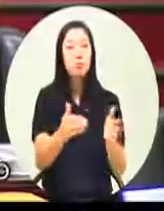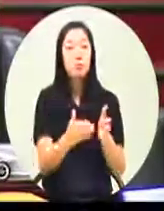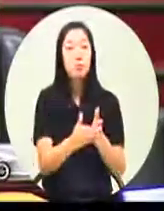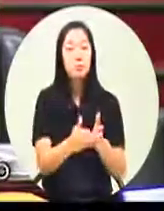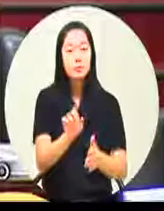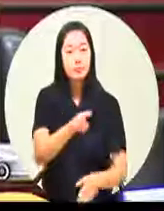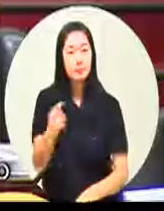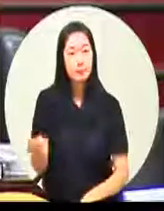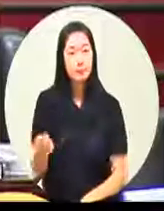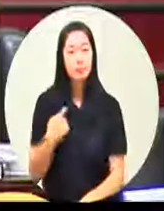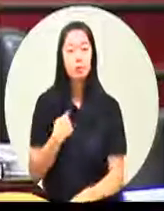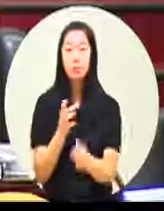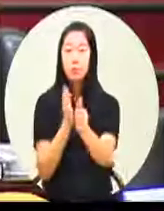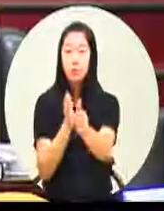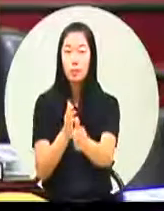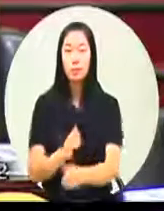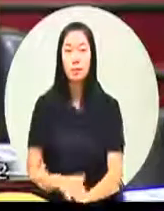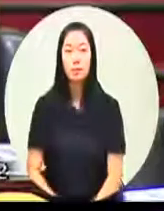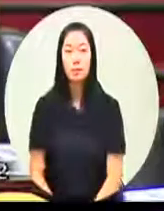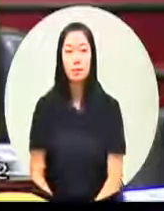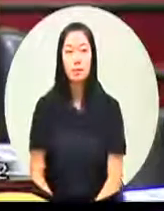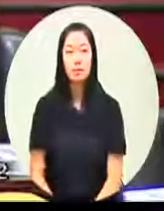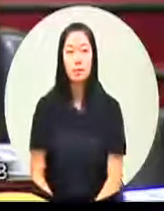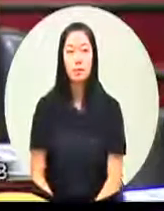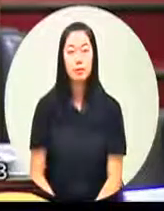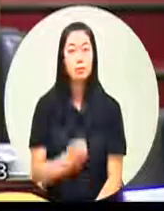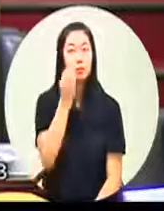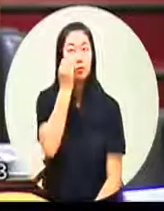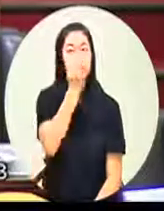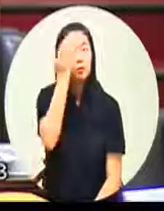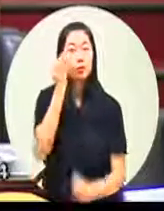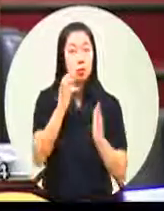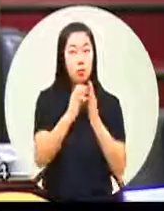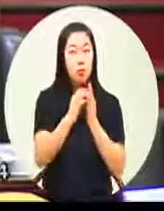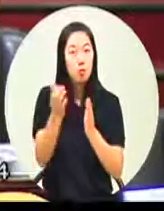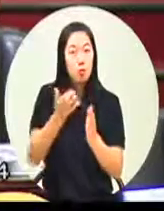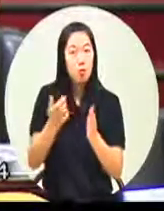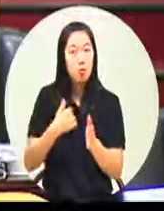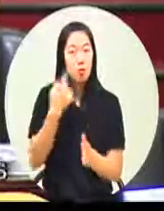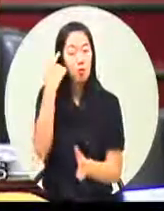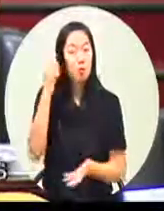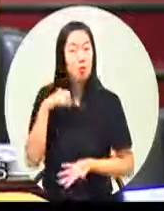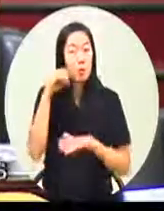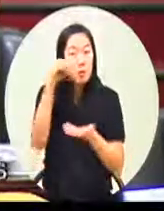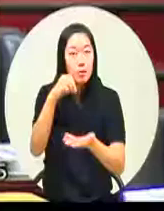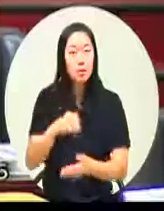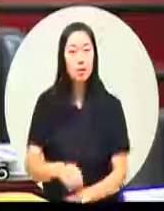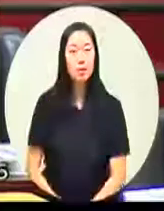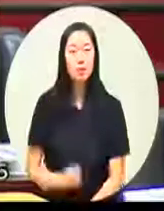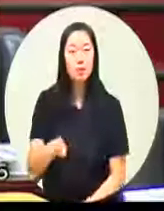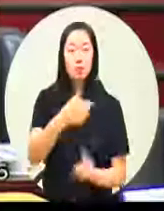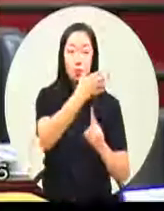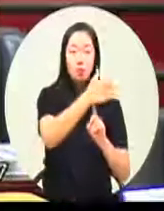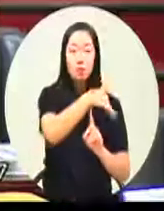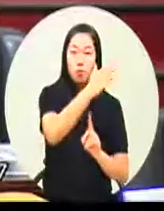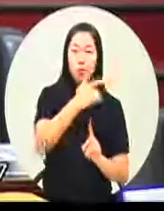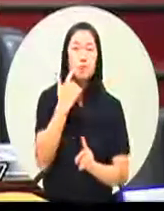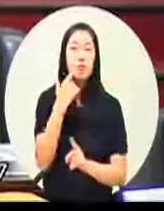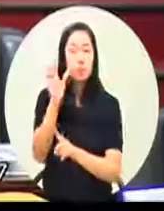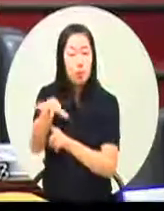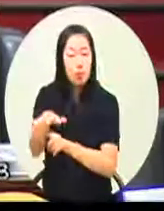哈，我请教一下哈，观光局，刚刚您提到哈，旗美就是说我